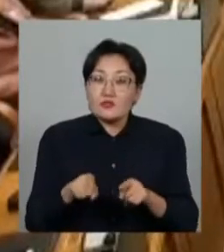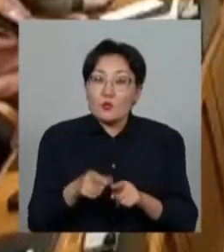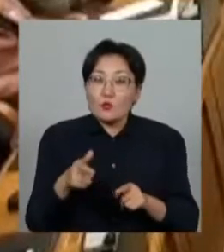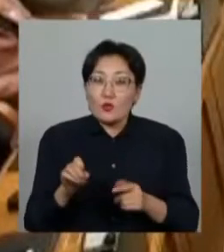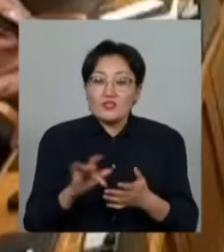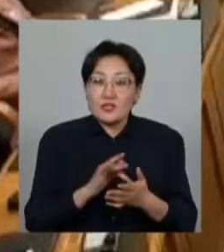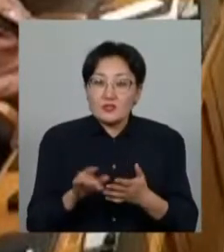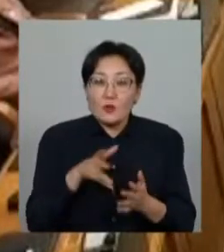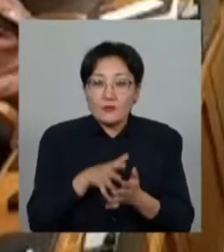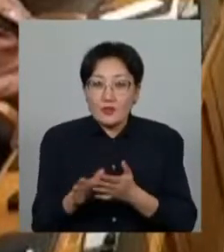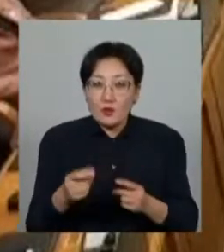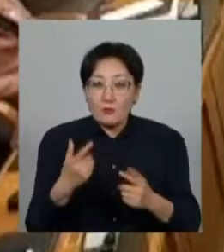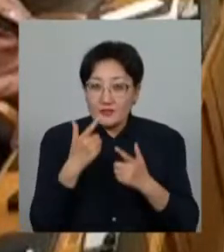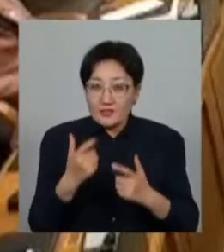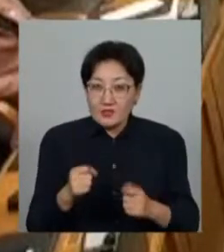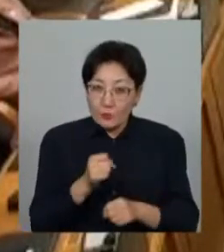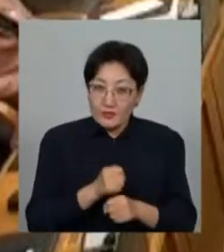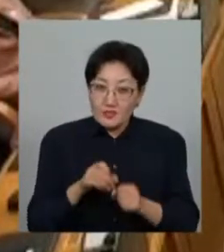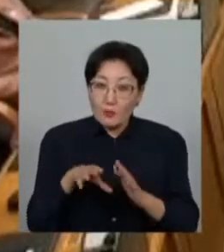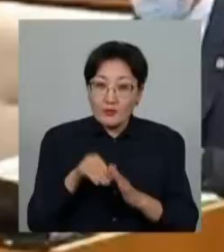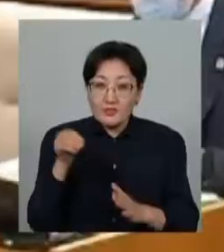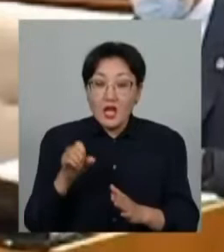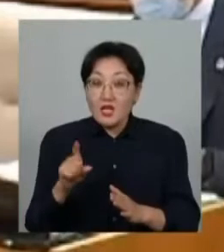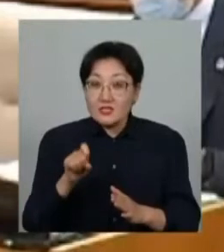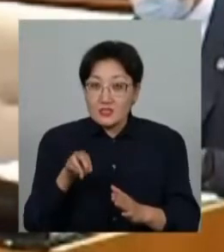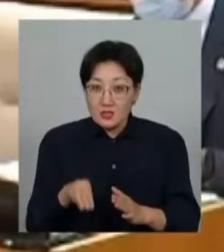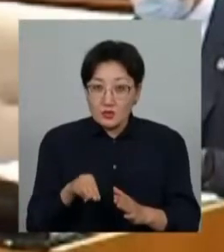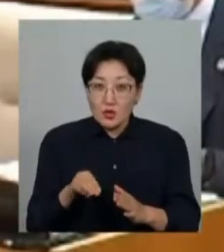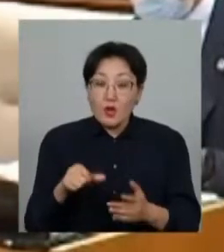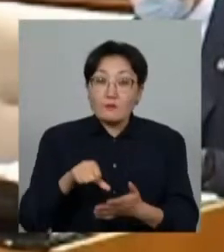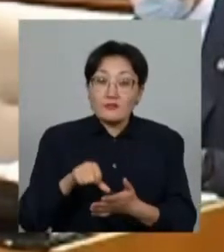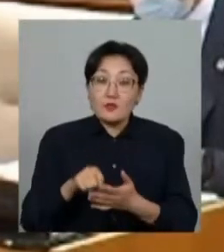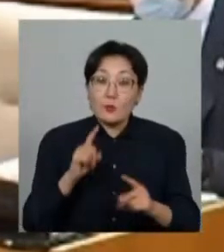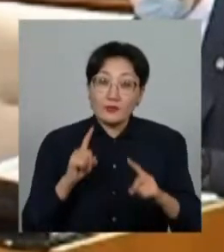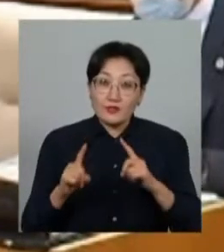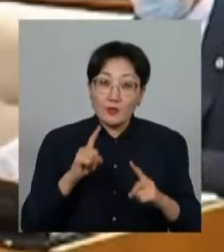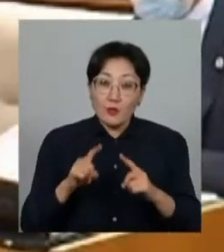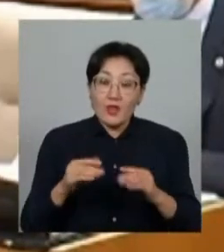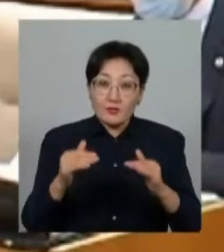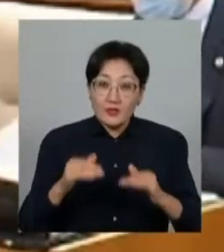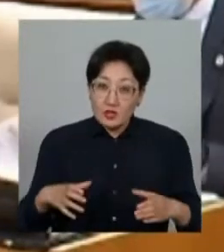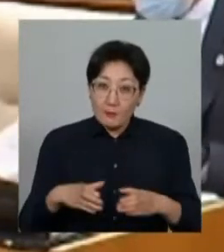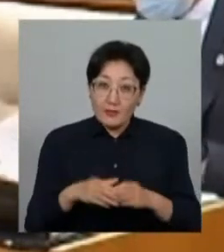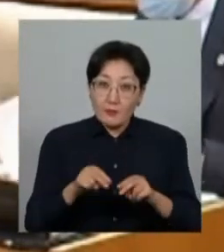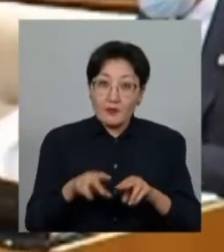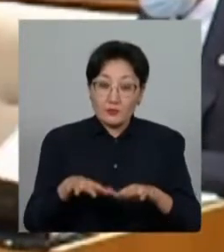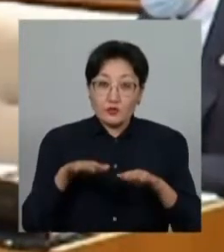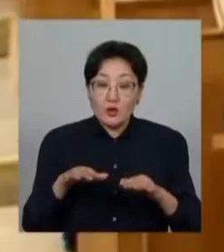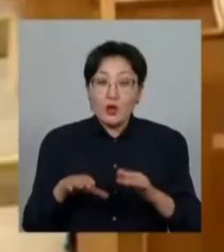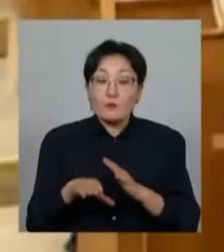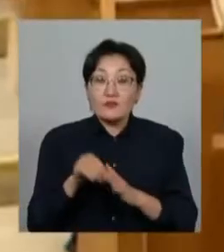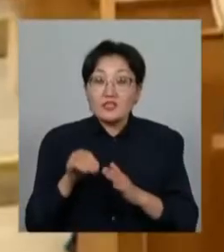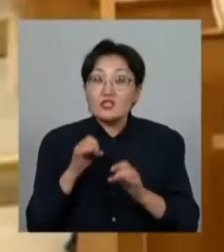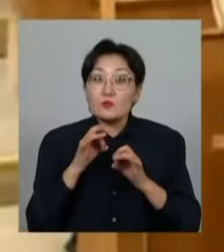госказну. Такое громкое заявление сегодня сделал мажилисмен Азат Перуашев, выступая на заседании Нижней палаты парламента. Народный